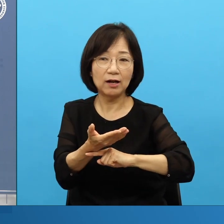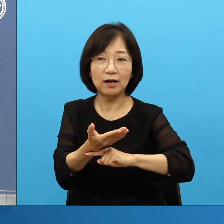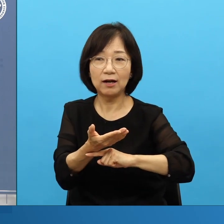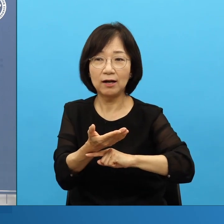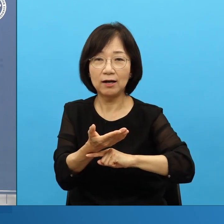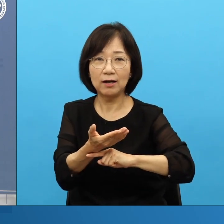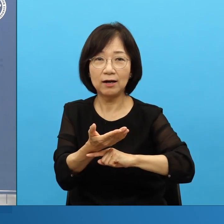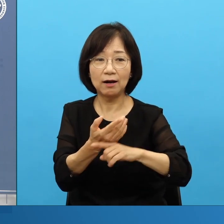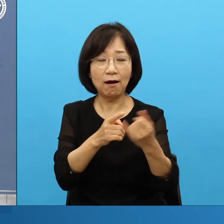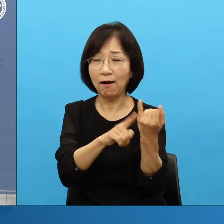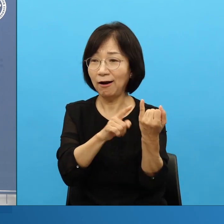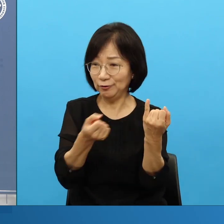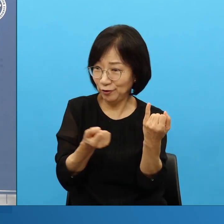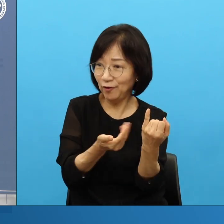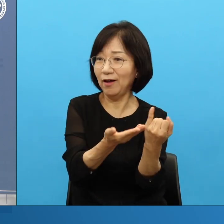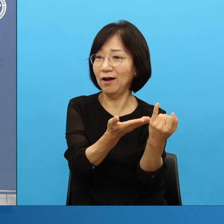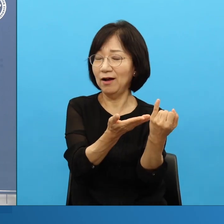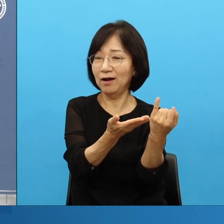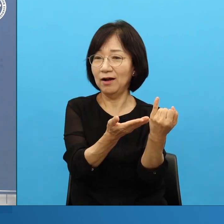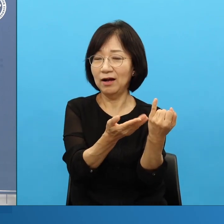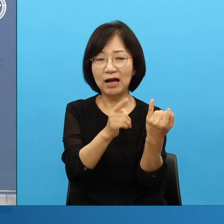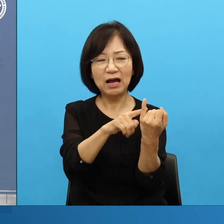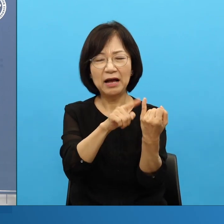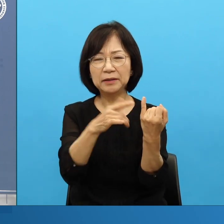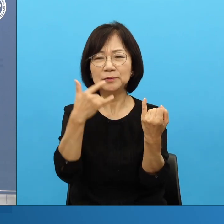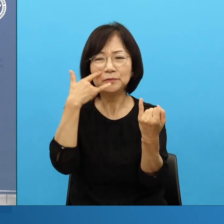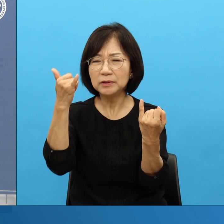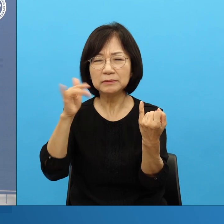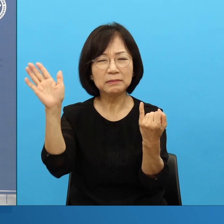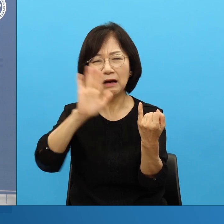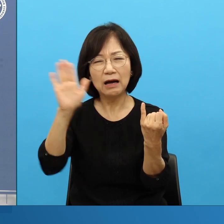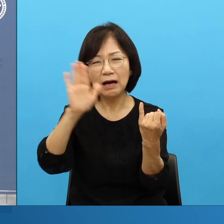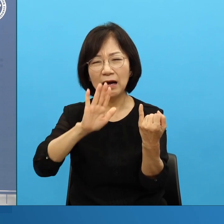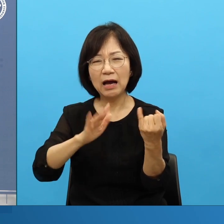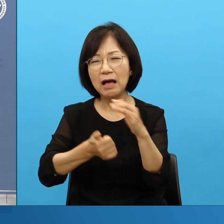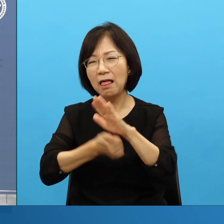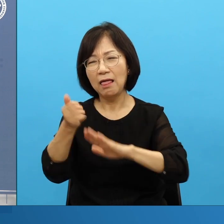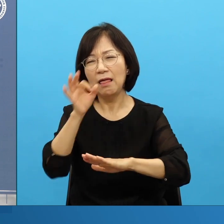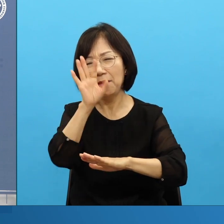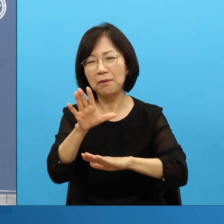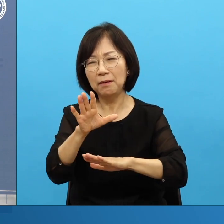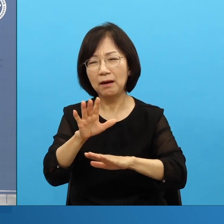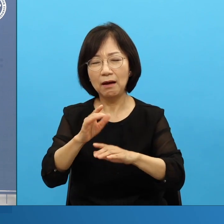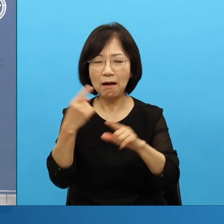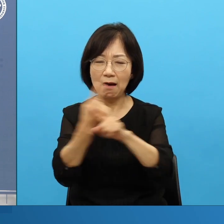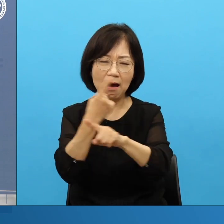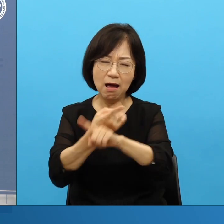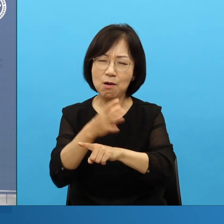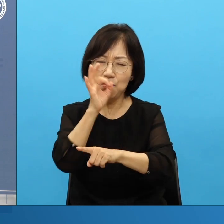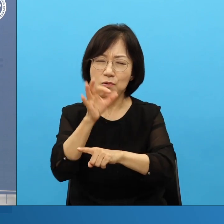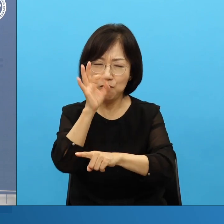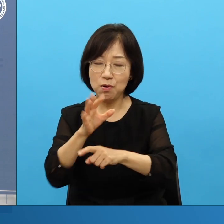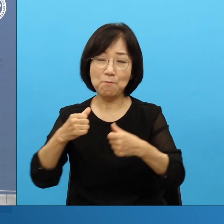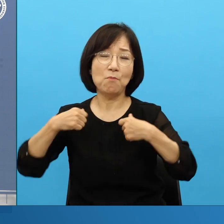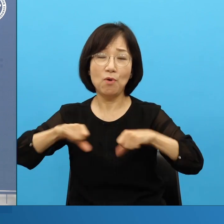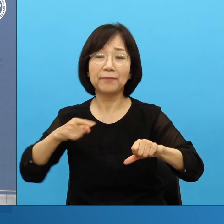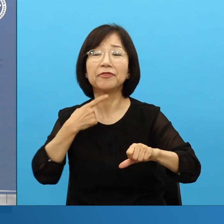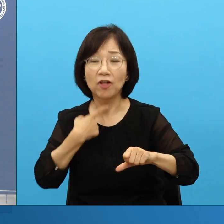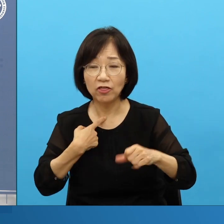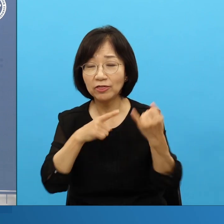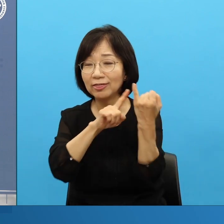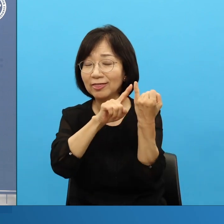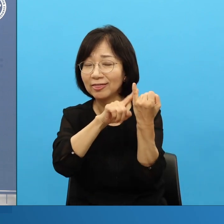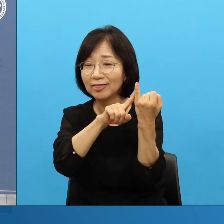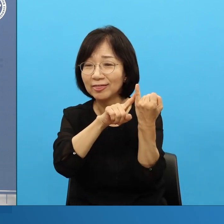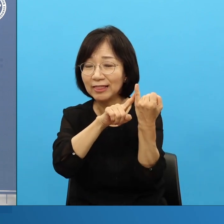이전에 부모님도 안 된다는 거예요. But before that, even her parents had given up on her. 어떡합니까? What can you do about that? 여러분 아시다시피